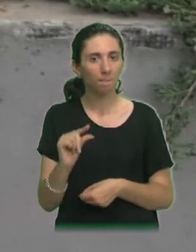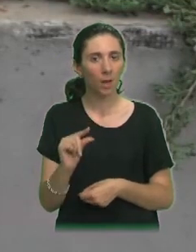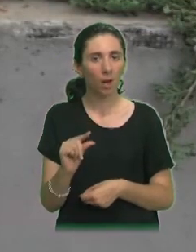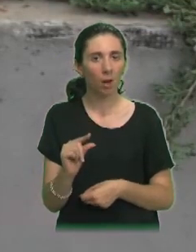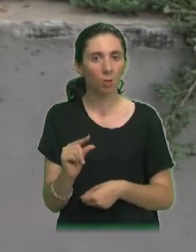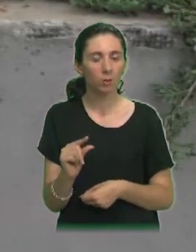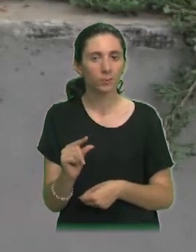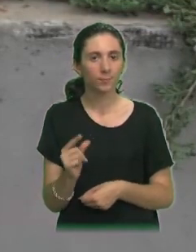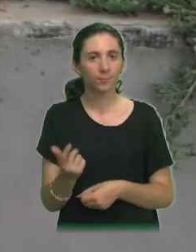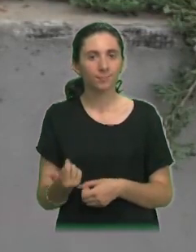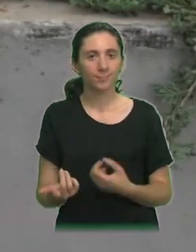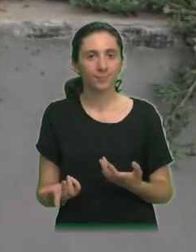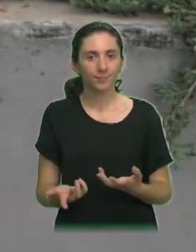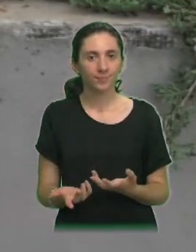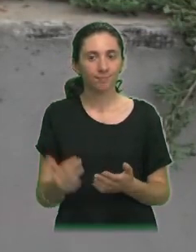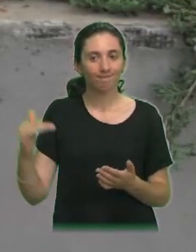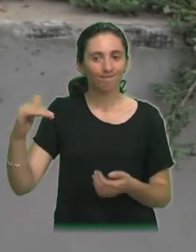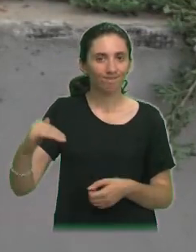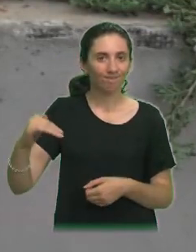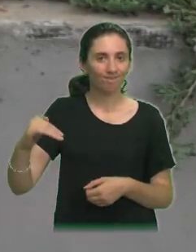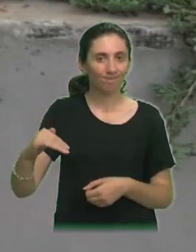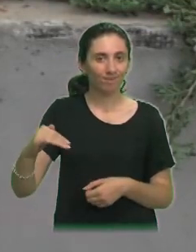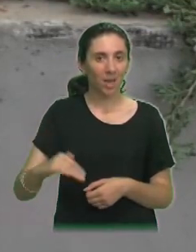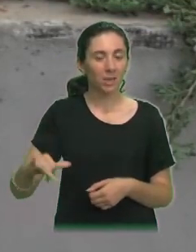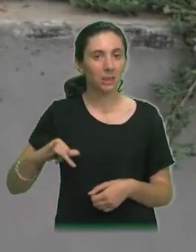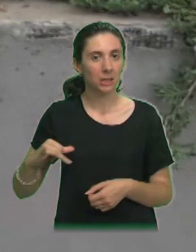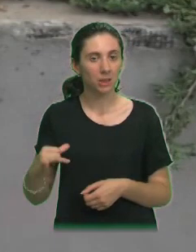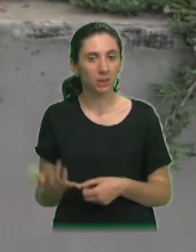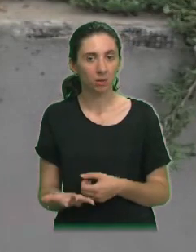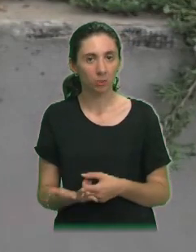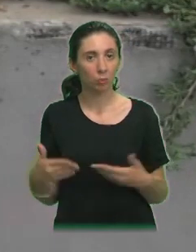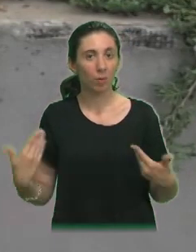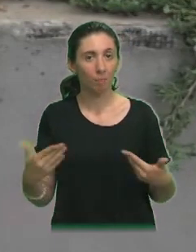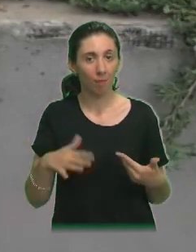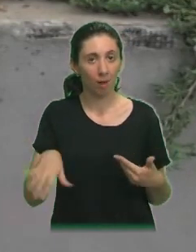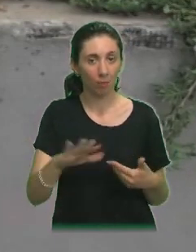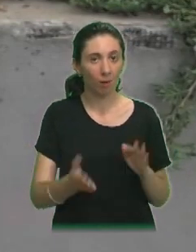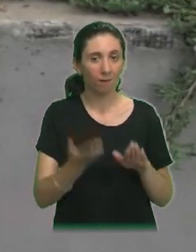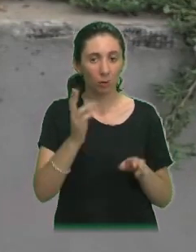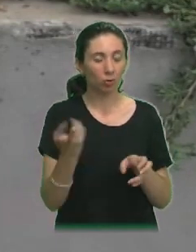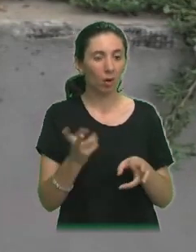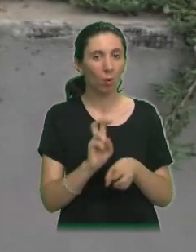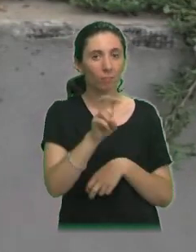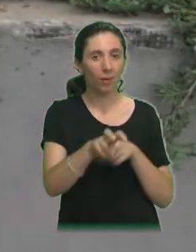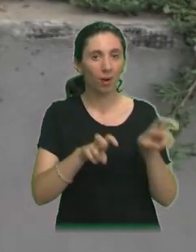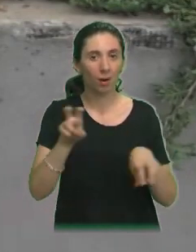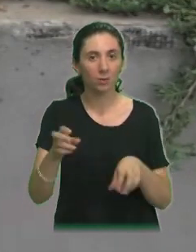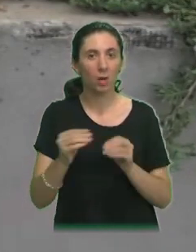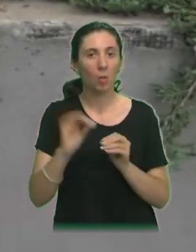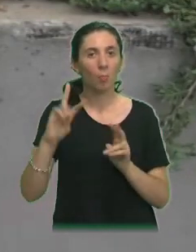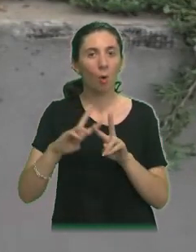pada zainteresiranost mladih, sve više ih prelazi u bowling. Bowling je ono što je atraktivno,